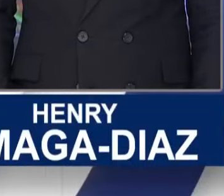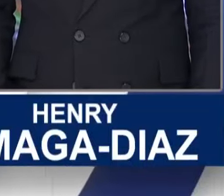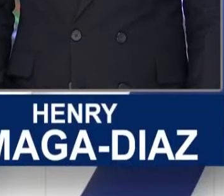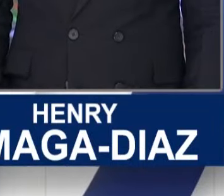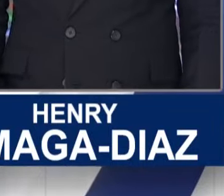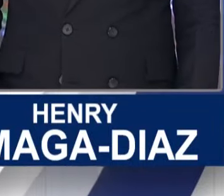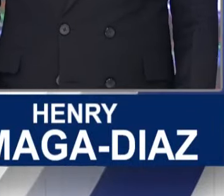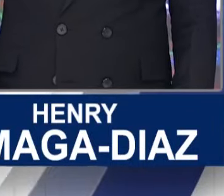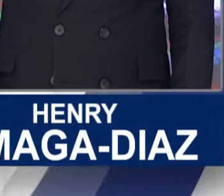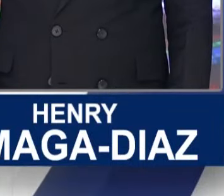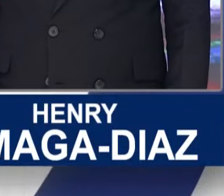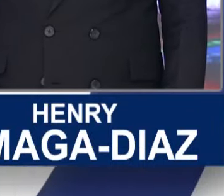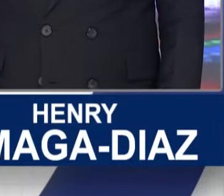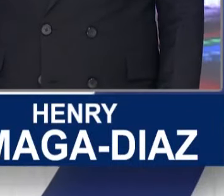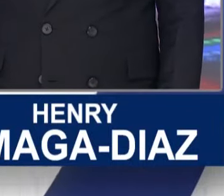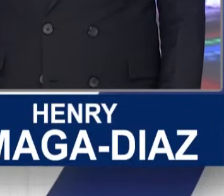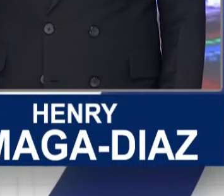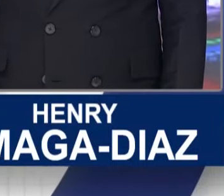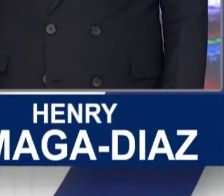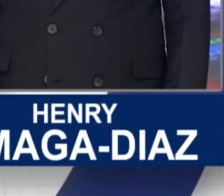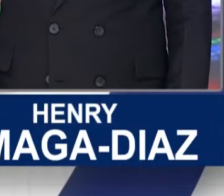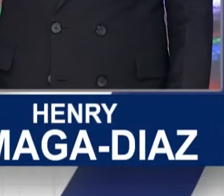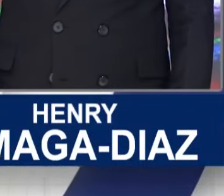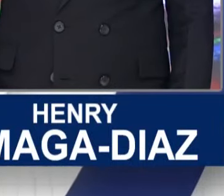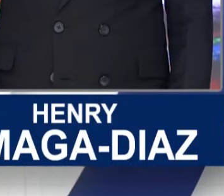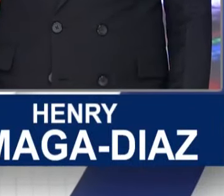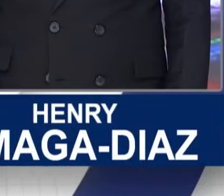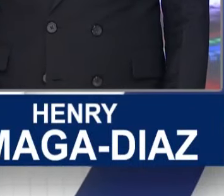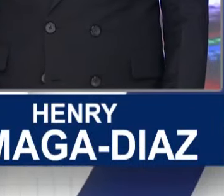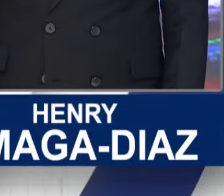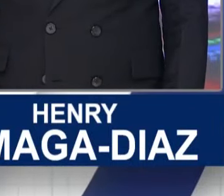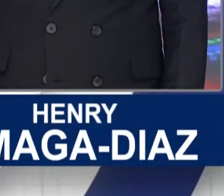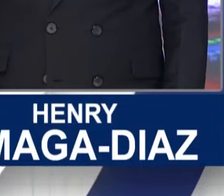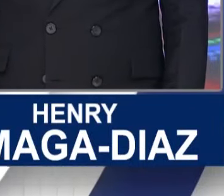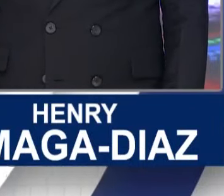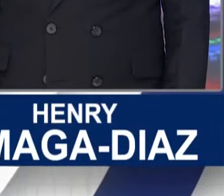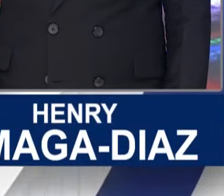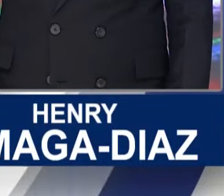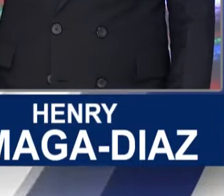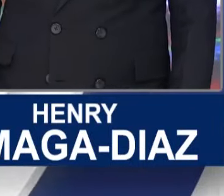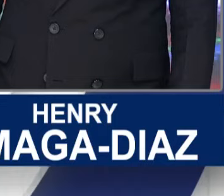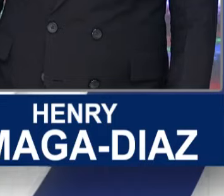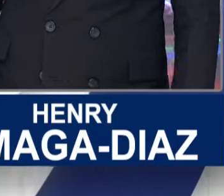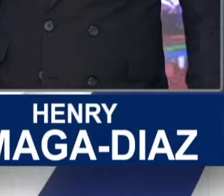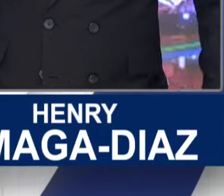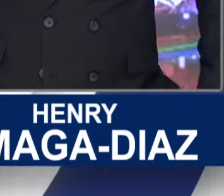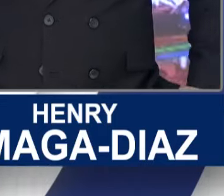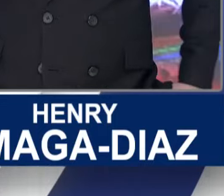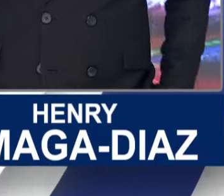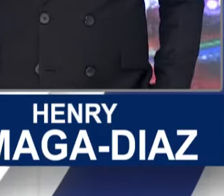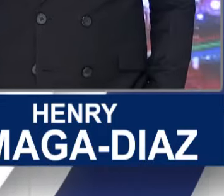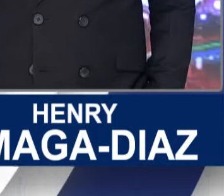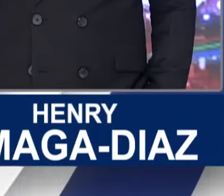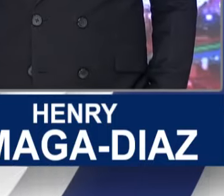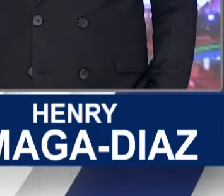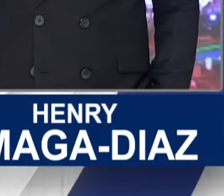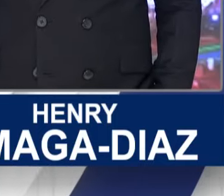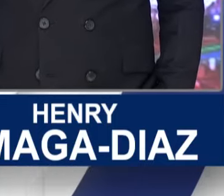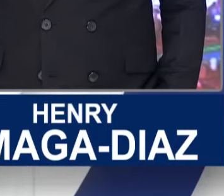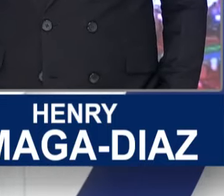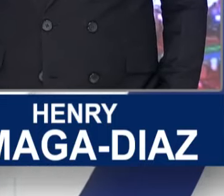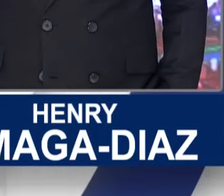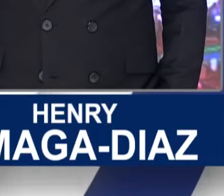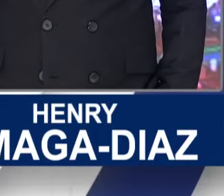Magandang gabi, bayan! Simulan natin ang balitaan kaugnay sa isa na namang usapin na nakaapekto na o